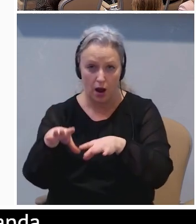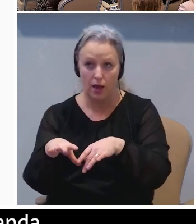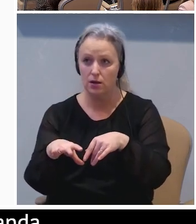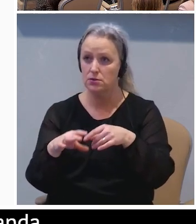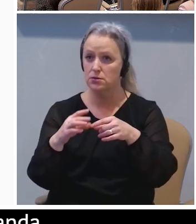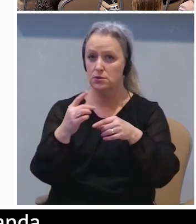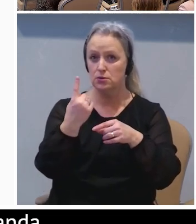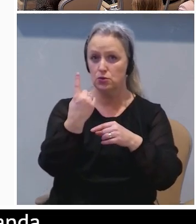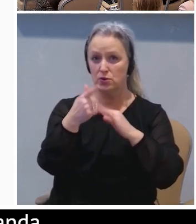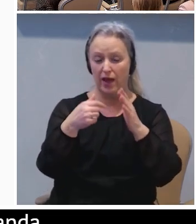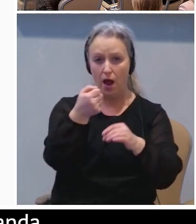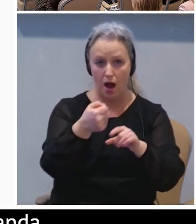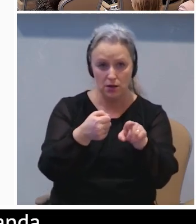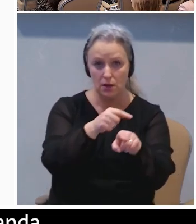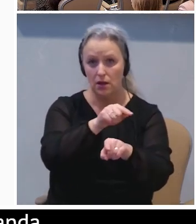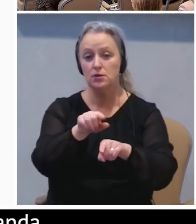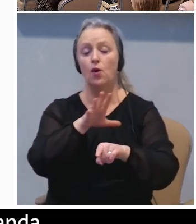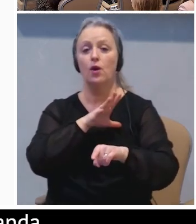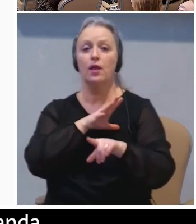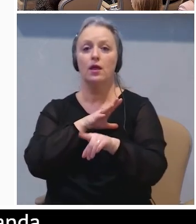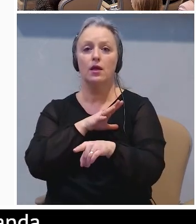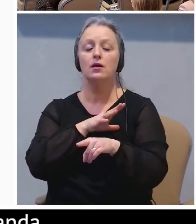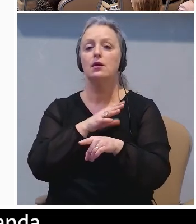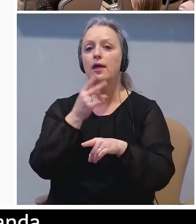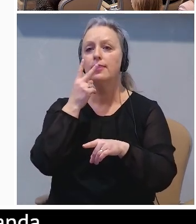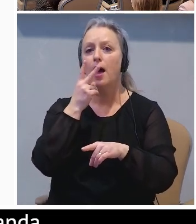näeme, et esimeses uuringus